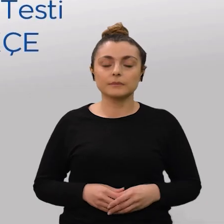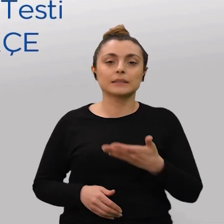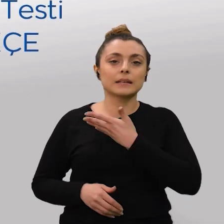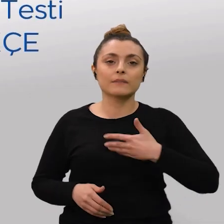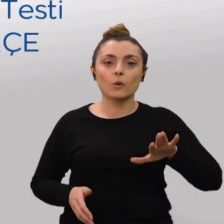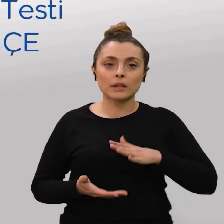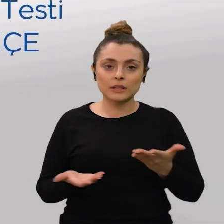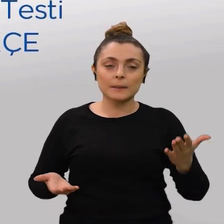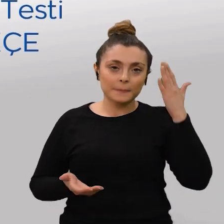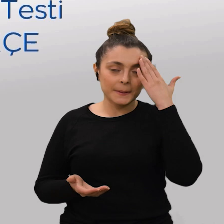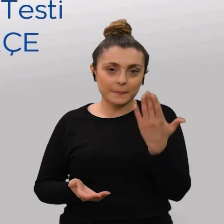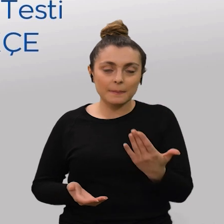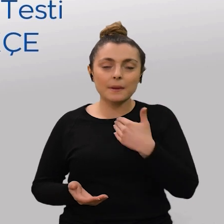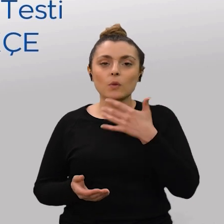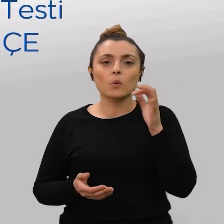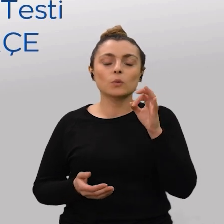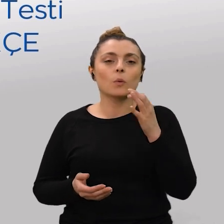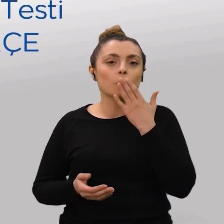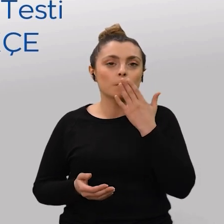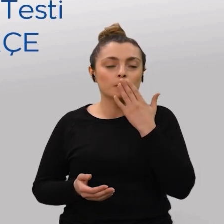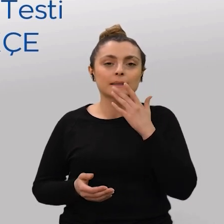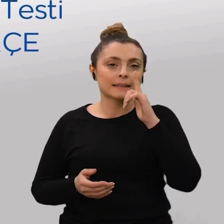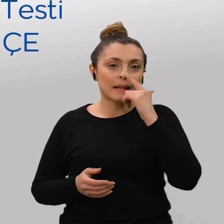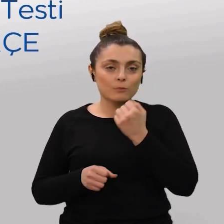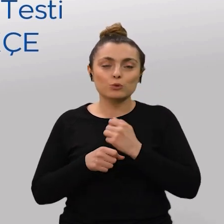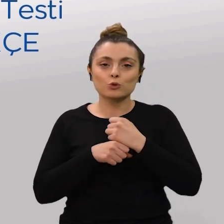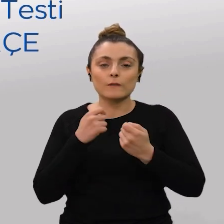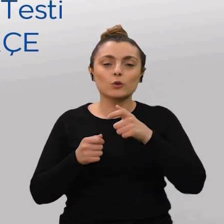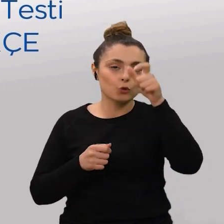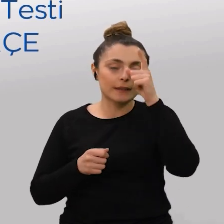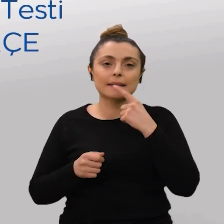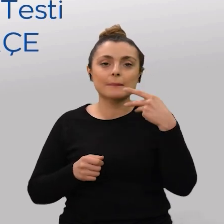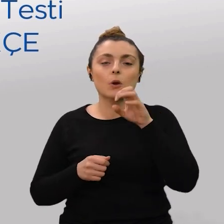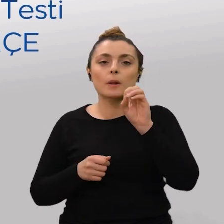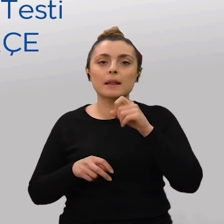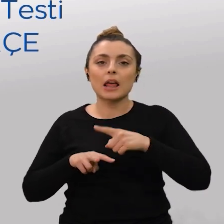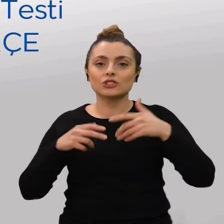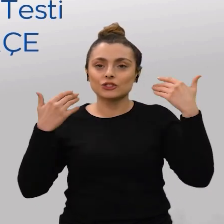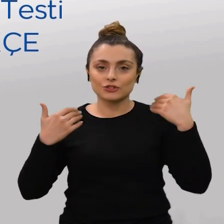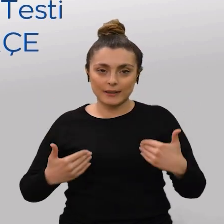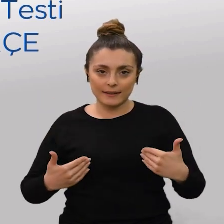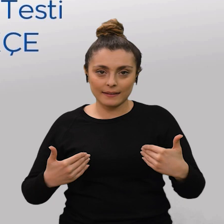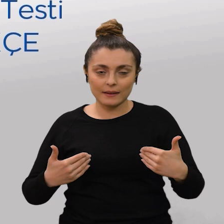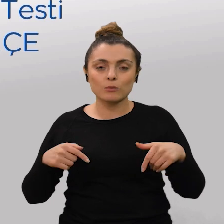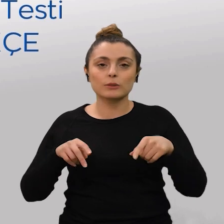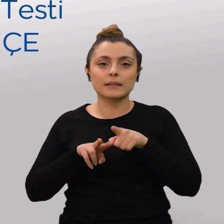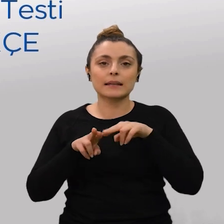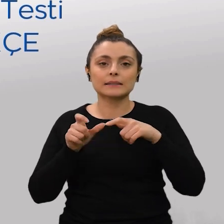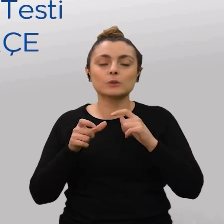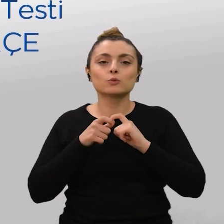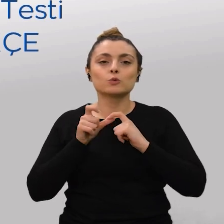sevgili öğrenciler Merhaba ben Ortaöğretim Genel Müdürlüğünde görevli Türk Dili ve Edebiyat Öğretmeni Ayşe Güneş salak